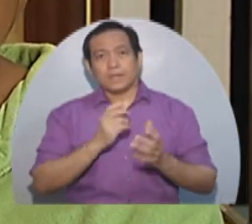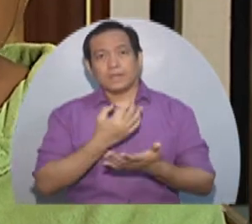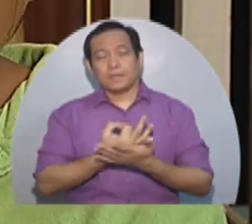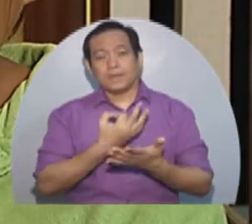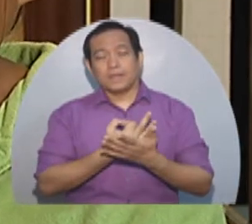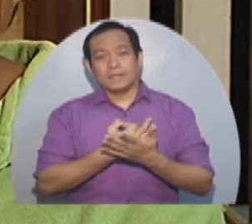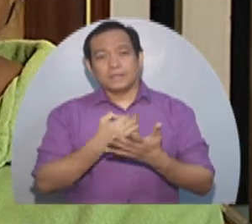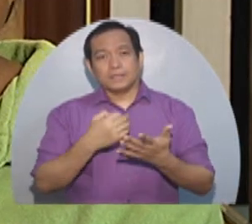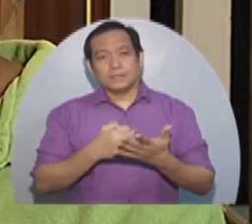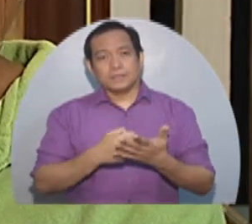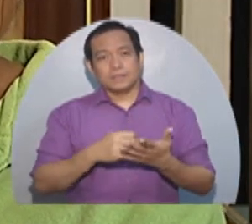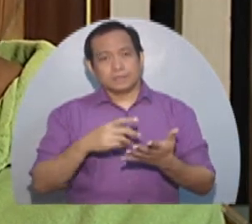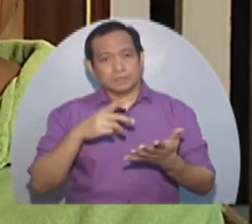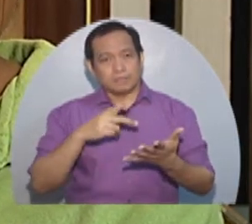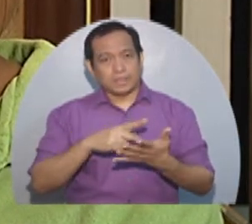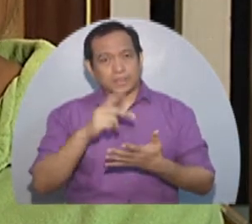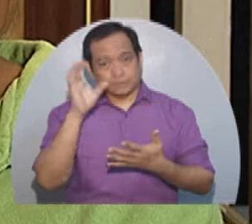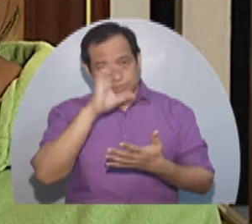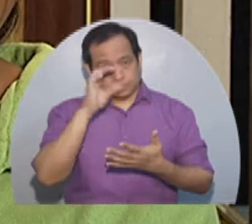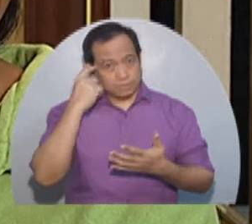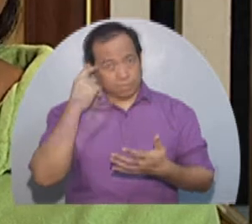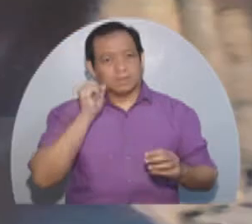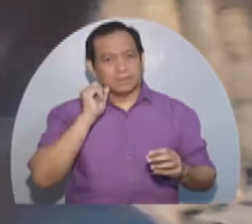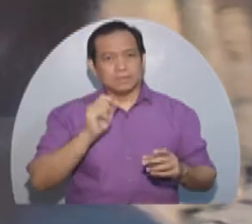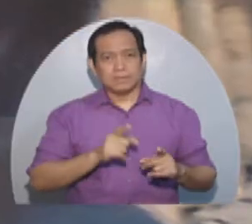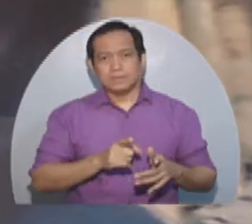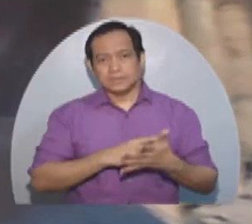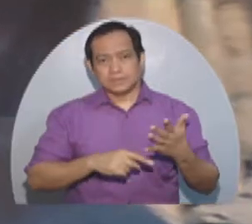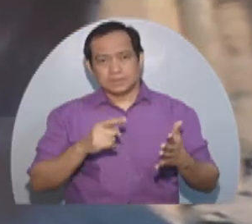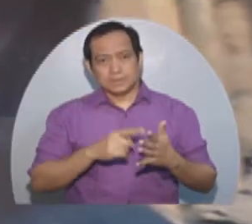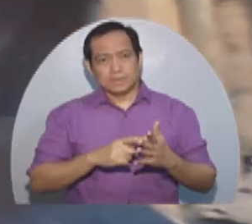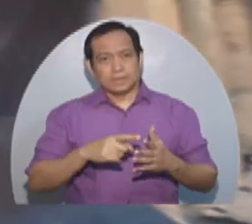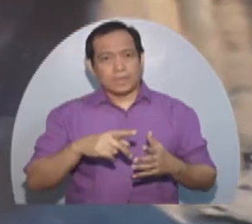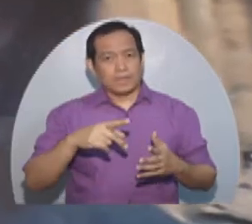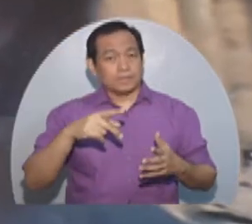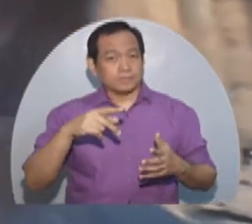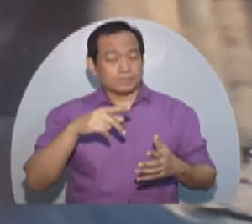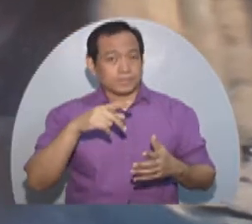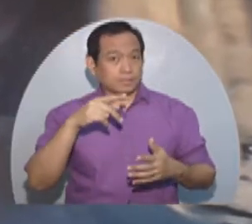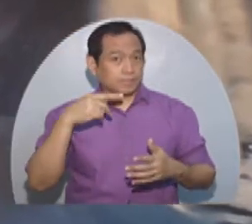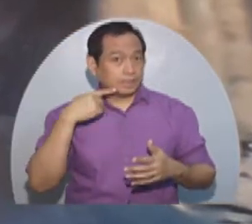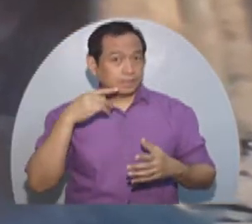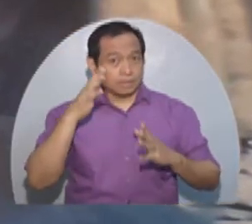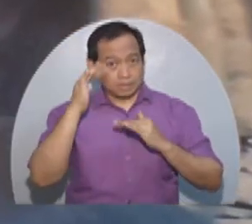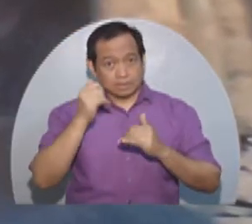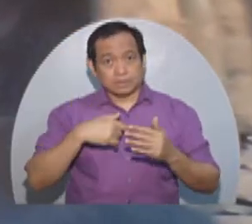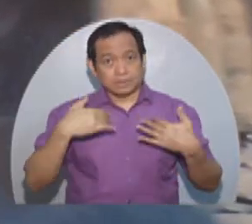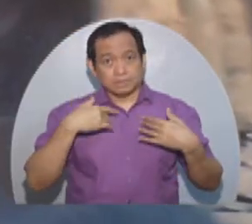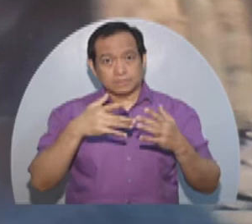perang ibabayad para hanapin ka. Princess, sana